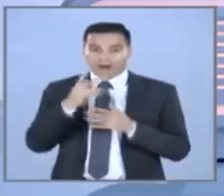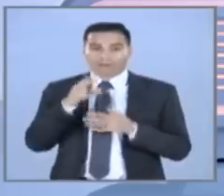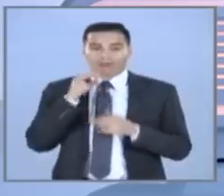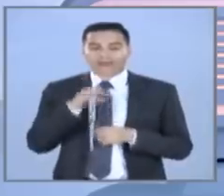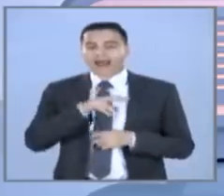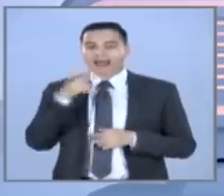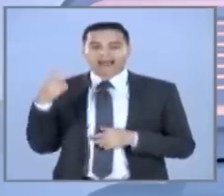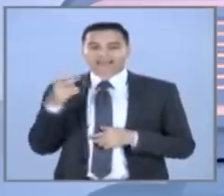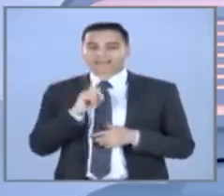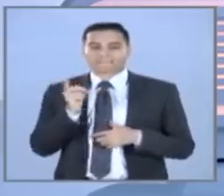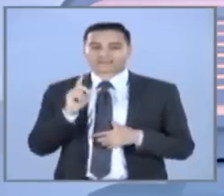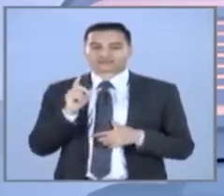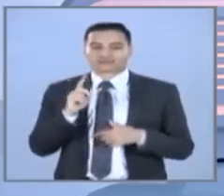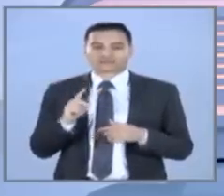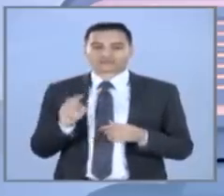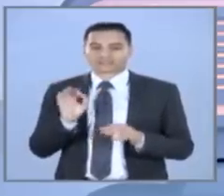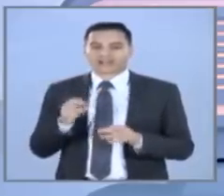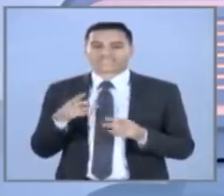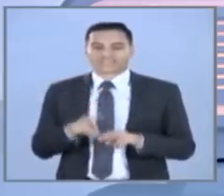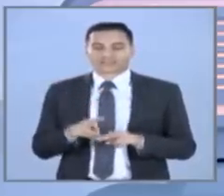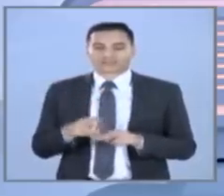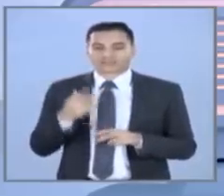بنختار حاجة تانية في المرة التانية.